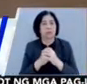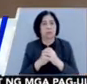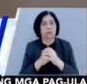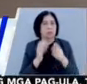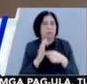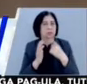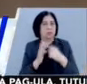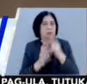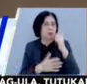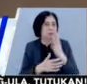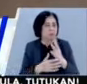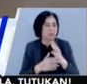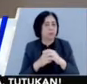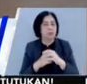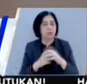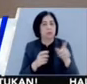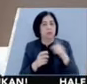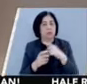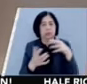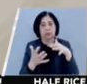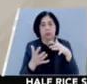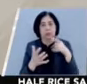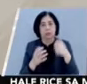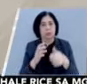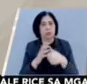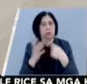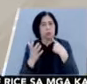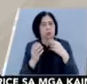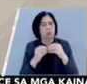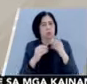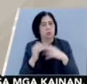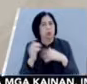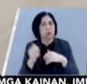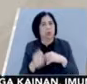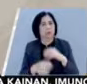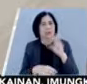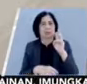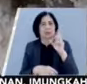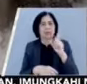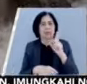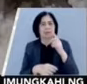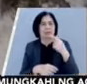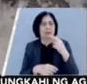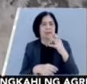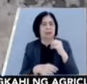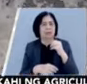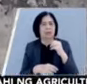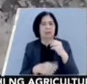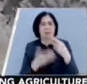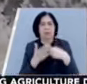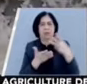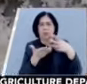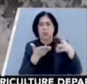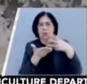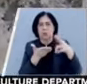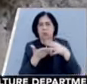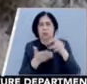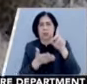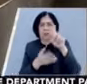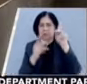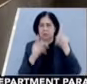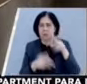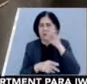fourth. Sa isang pag-aaral naman, lumabas na humigit kumulang 6.5 gramo ng kanin ang nasasayang ng isang Pilipino